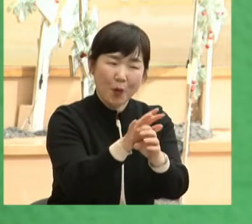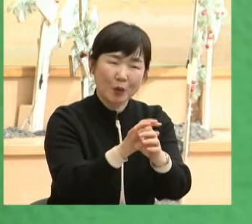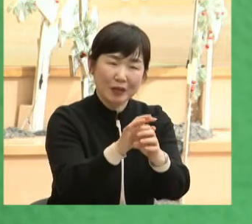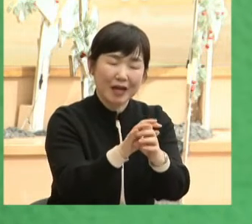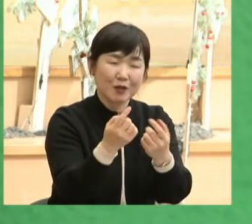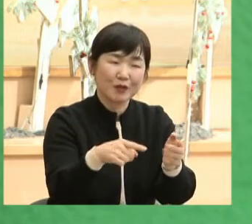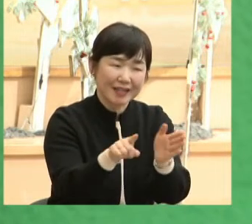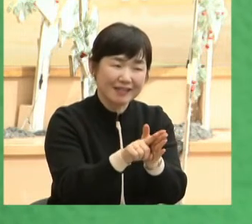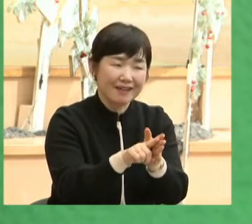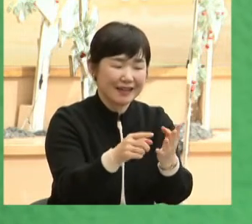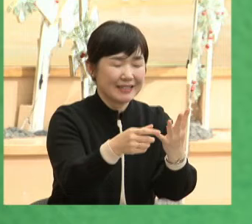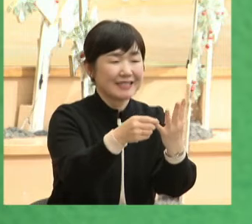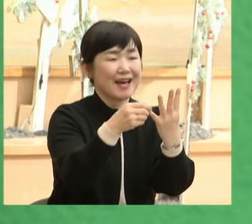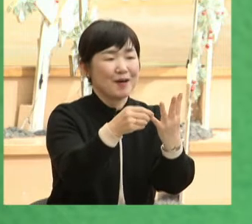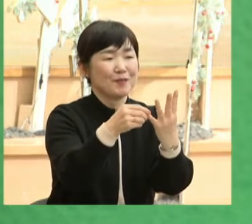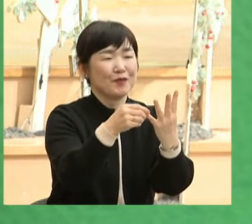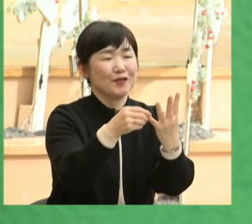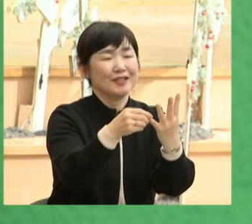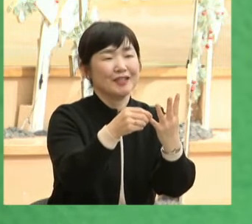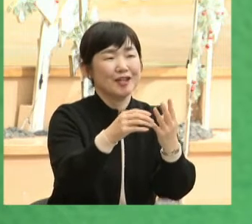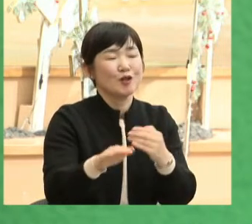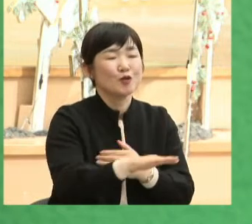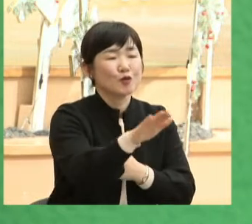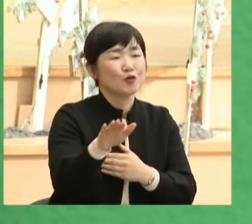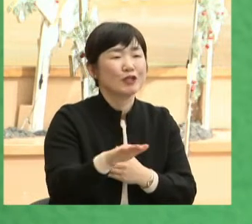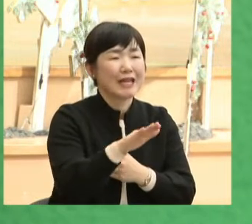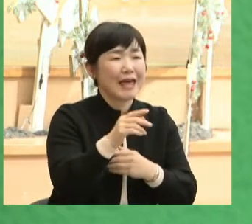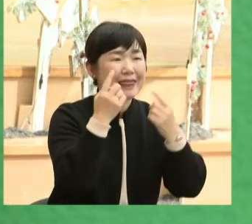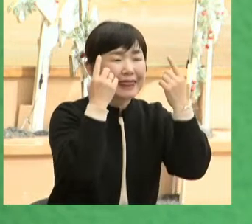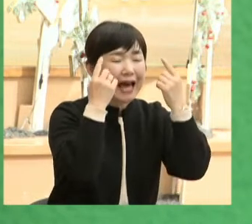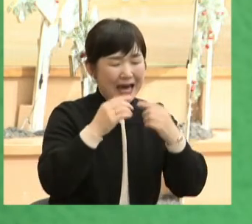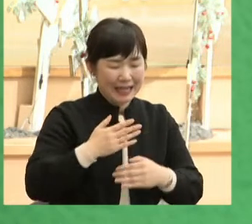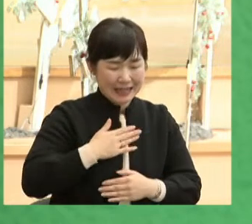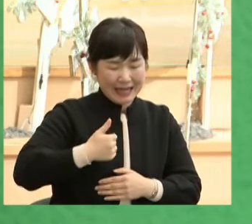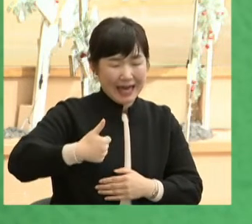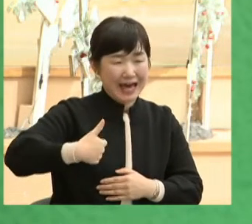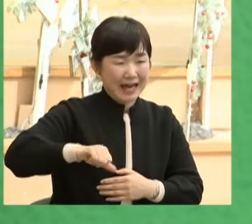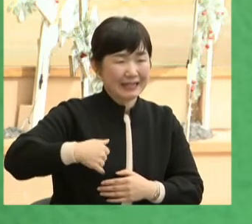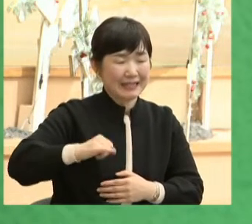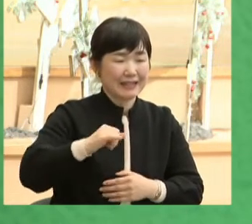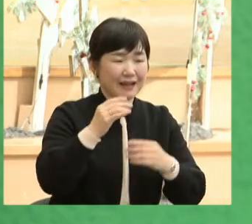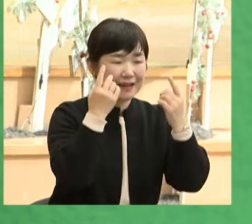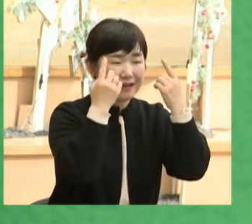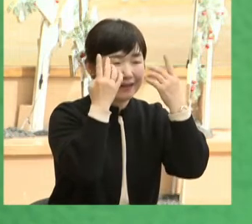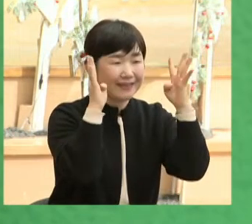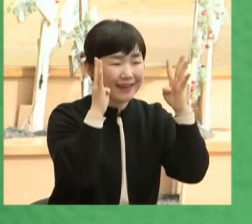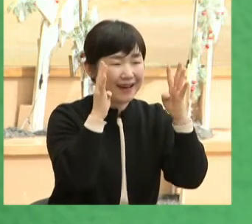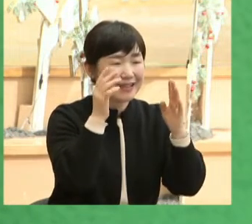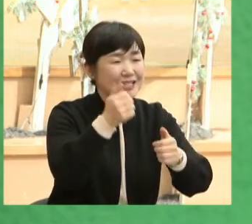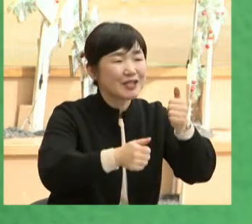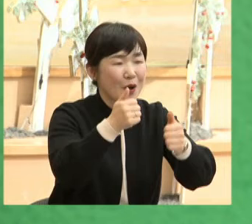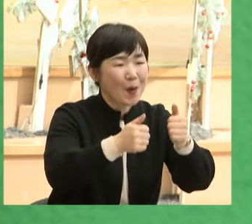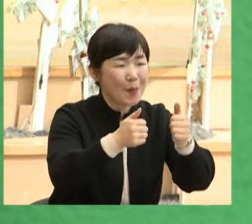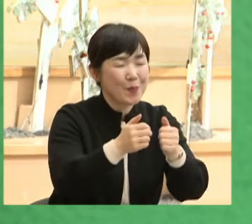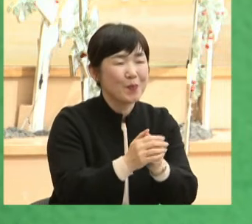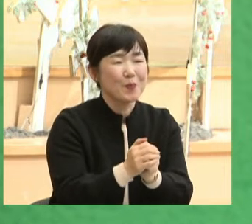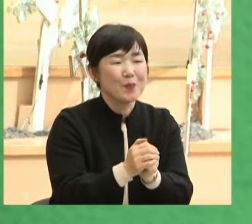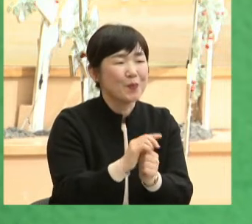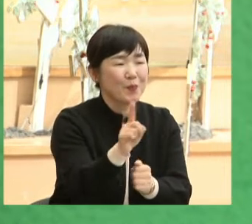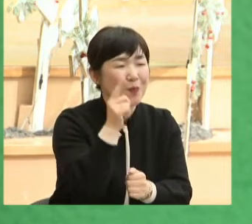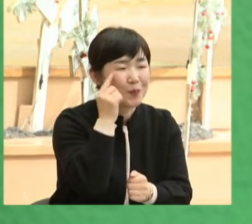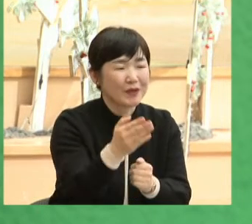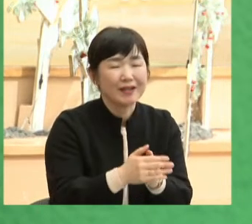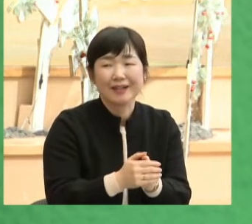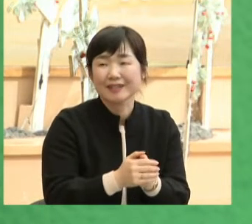같은데요 4번 우리의 대학입시를 위해서 기도하겠습니다 뭘 기도 했을까요